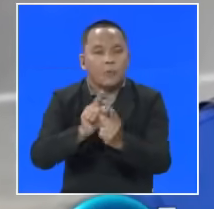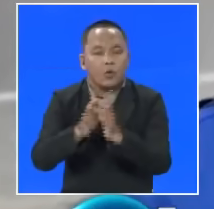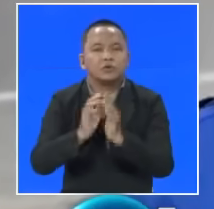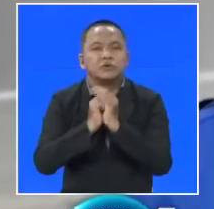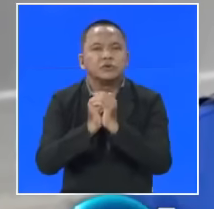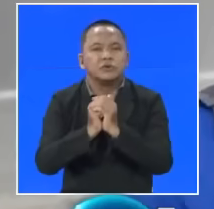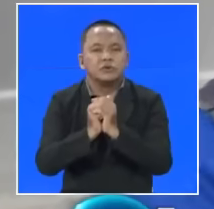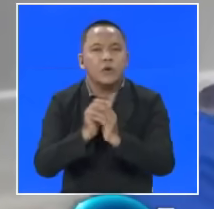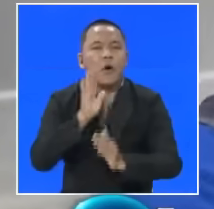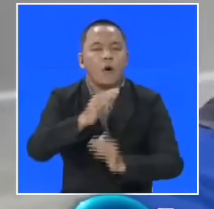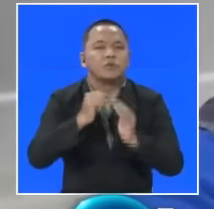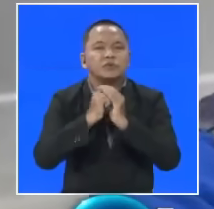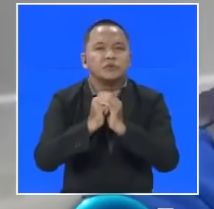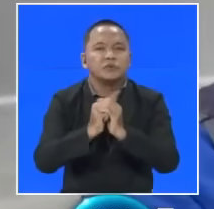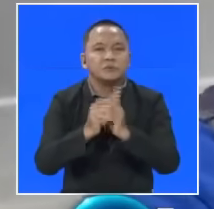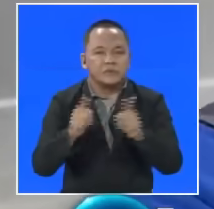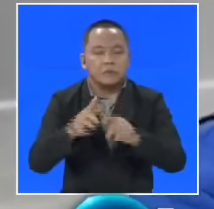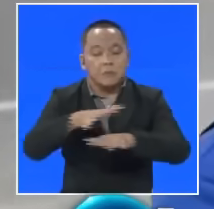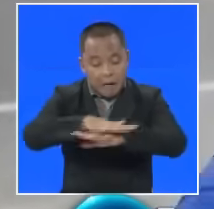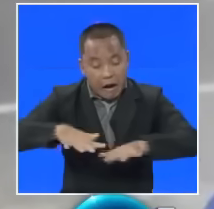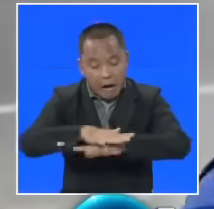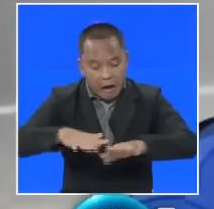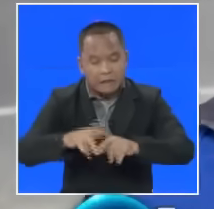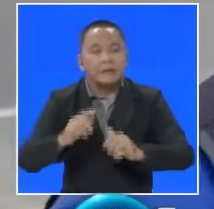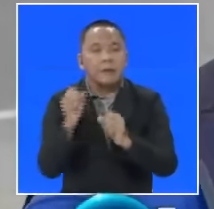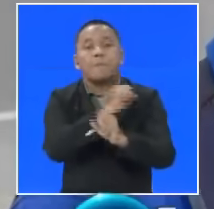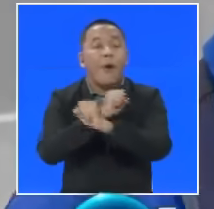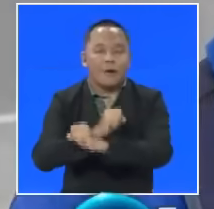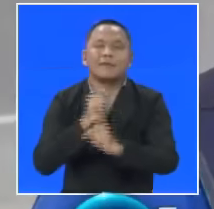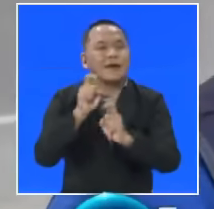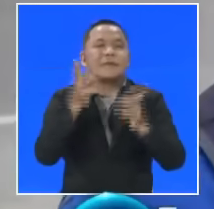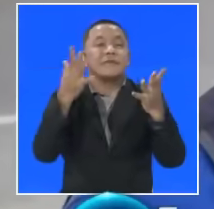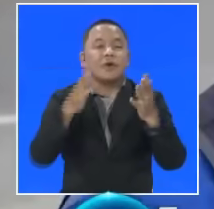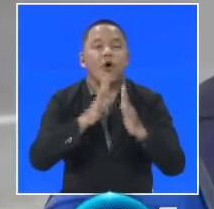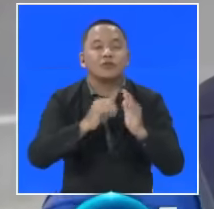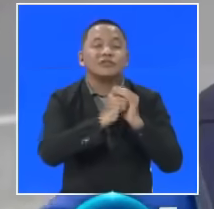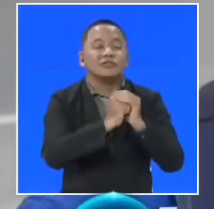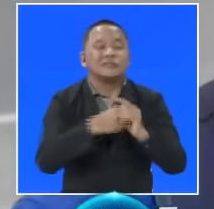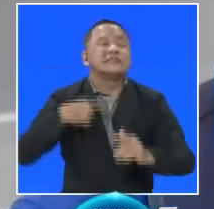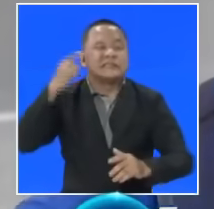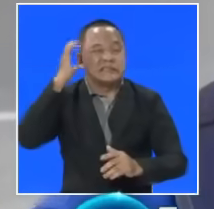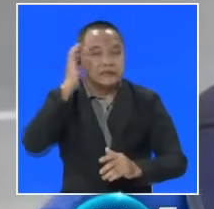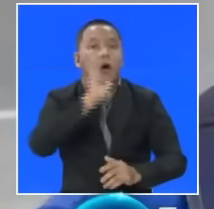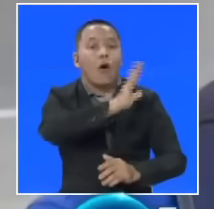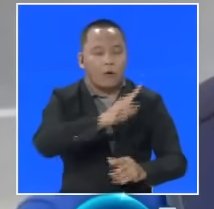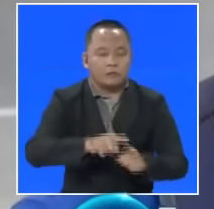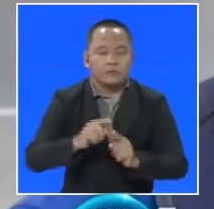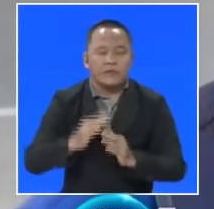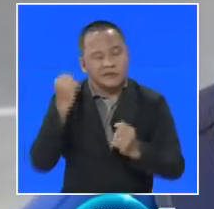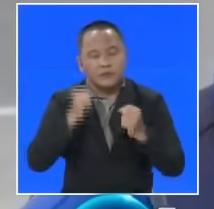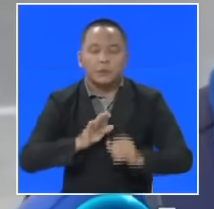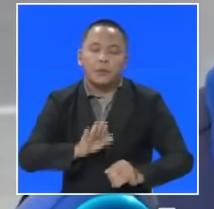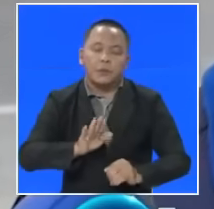จีนที่ประเทศของเขาเนี่ยมีทางม้าลายถือว่าเป็นที่ปลอดภัยพอเมื่อรถมาถึงเนี่ยก็จะชะลอความ